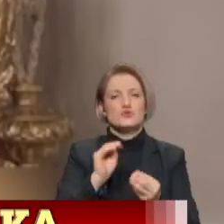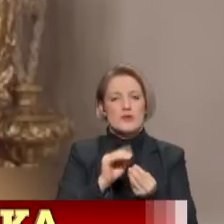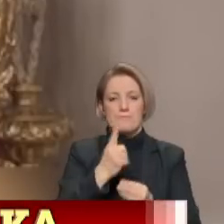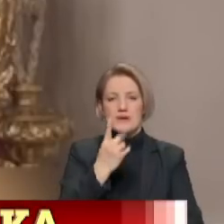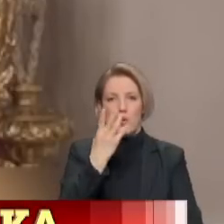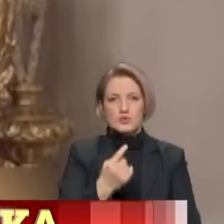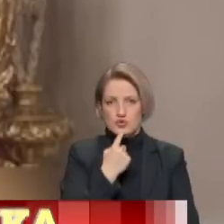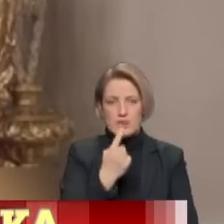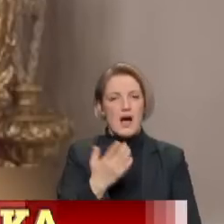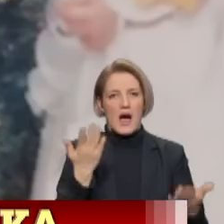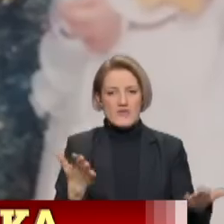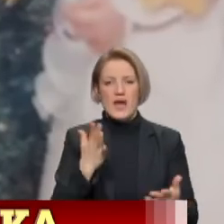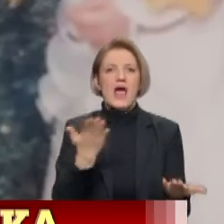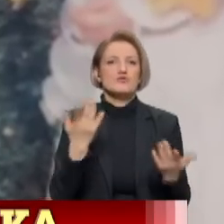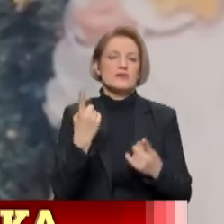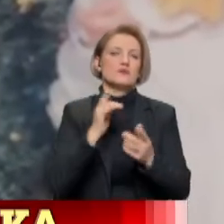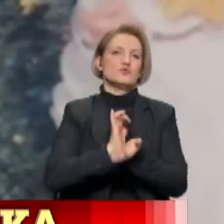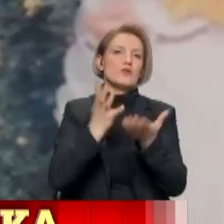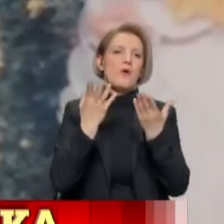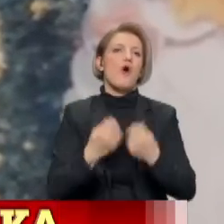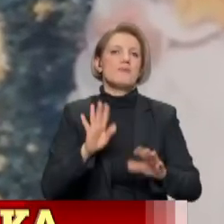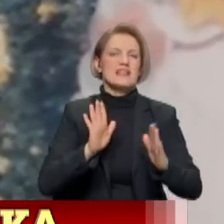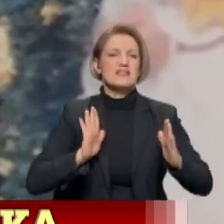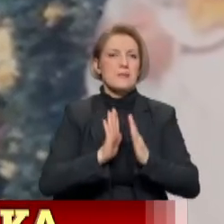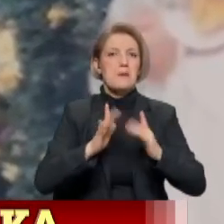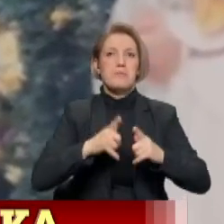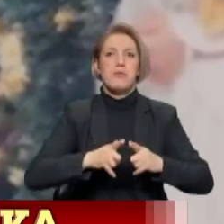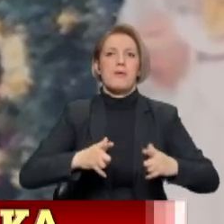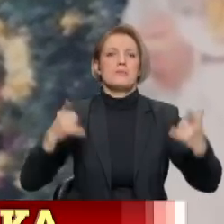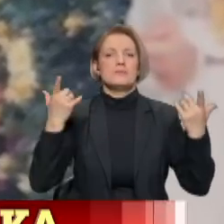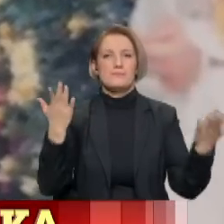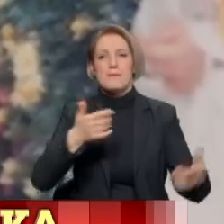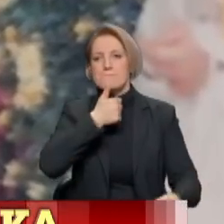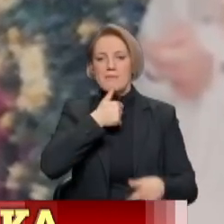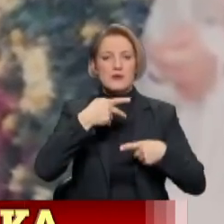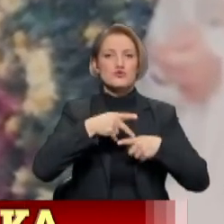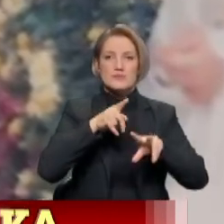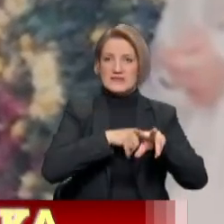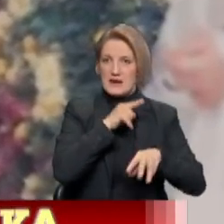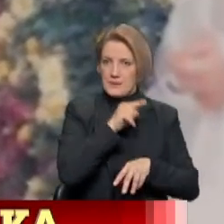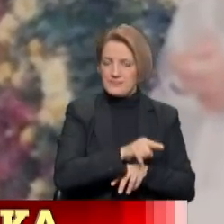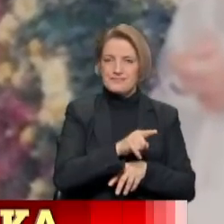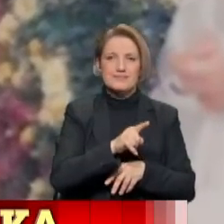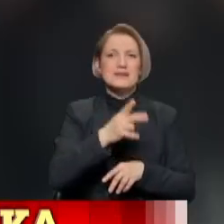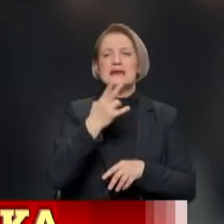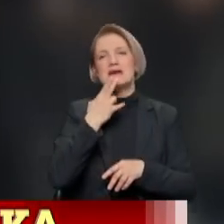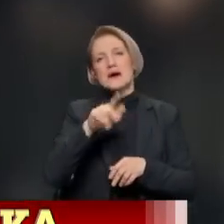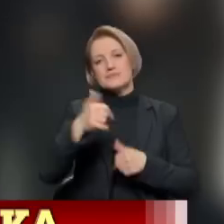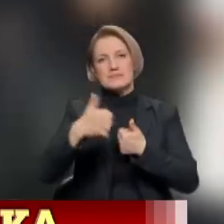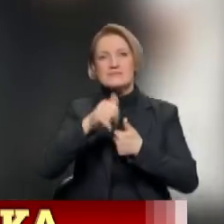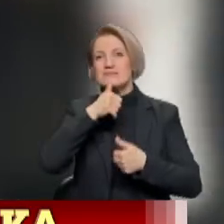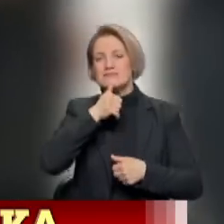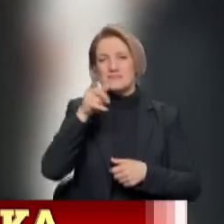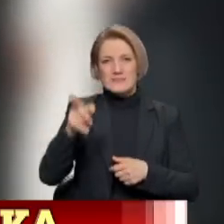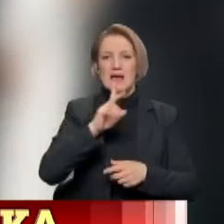olduğunu söylemiş. Ancak henüz bir tutuklama olmamasında tepkiler büyümüştü. Baba Yusuf Ziya G ve istismarcı Kadiriye hakkında